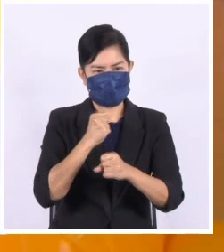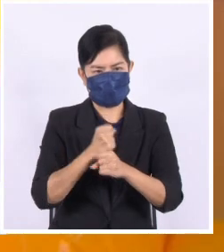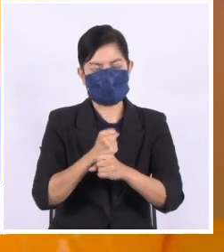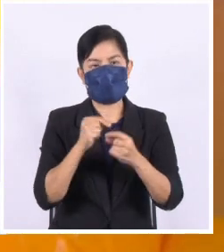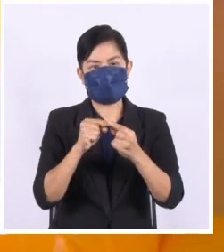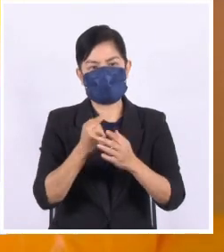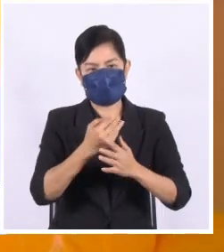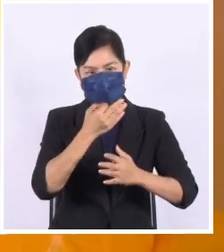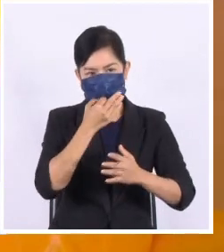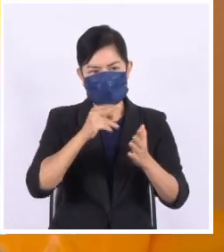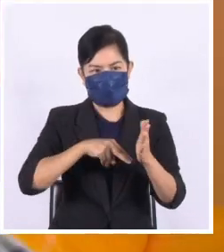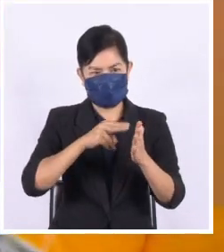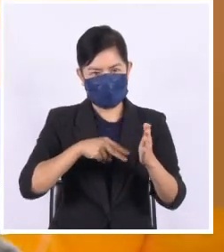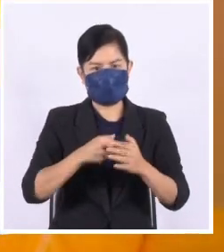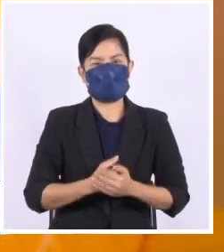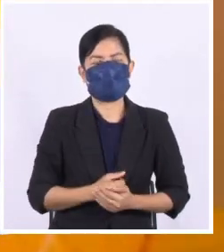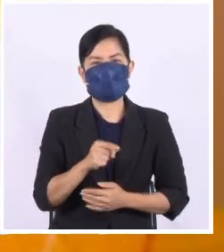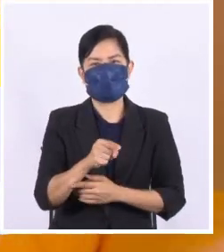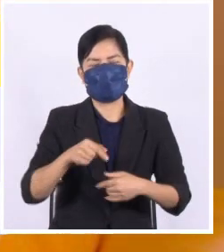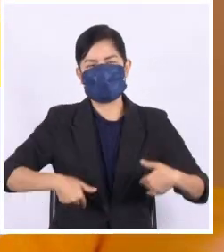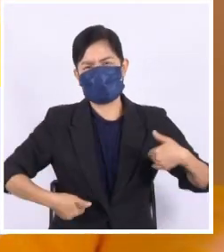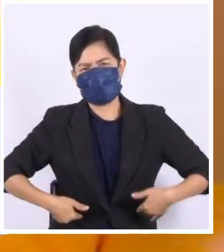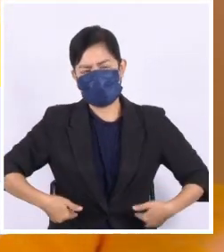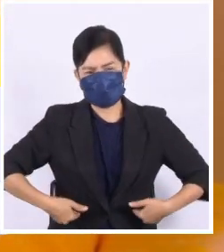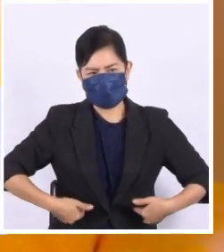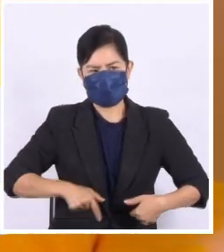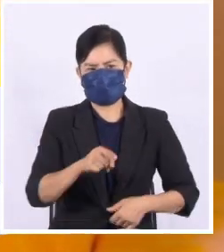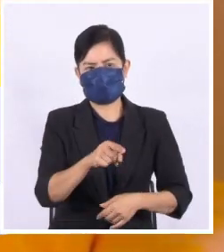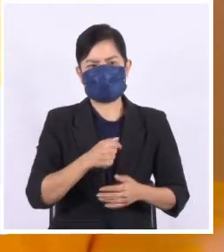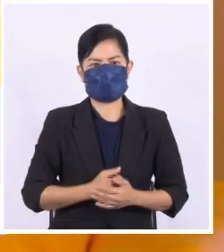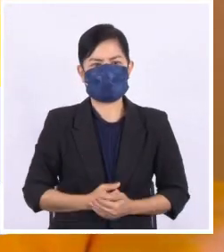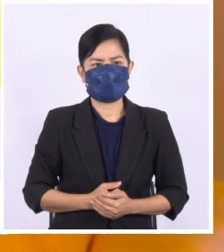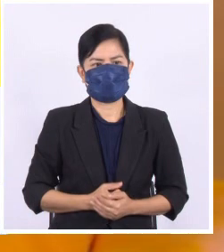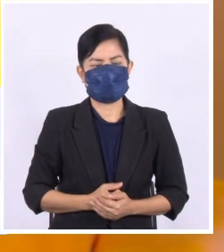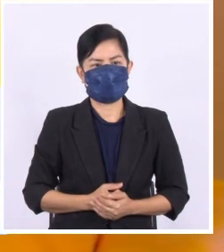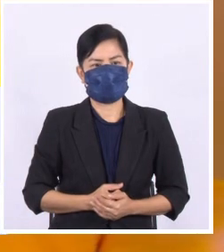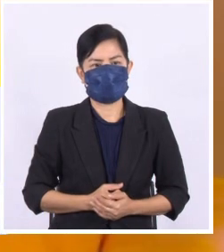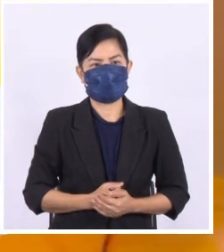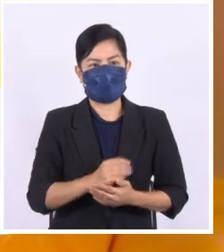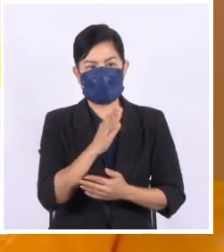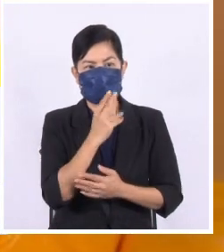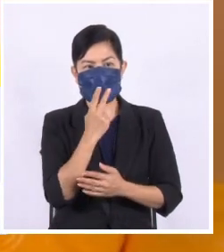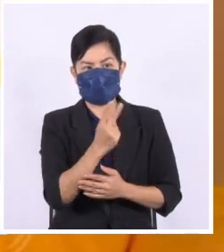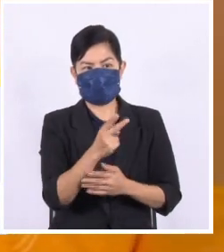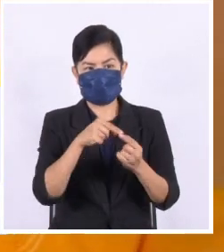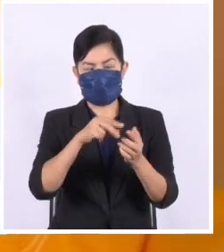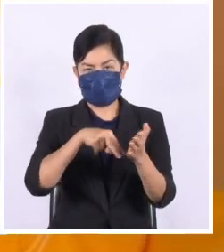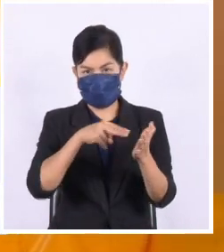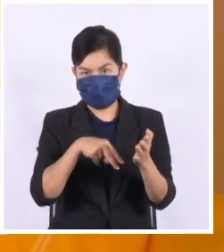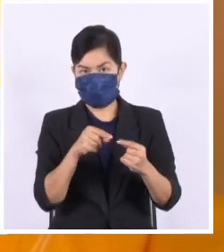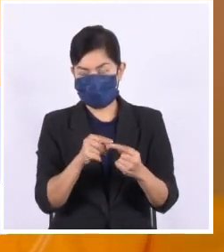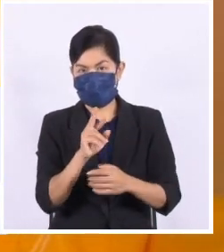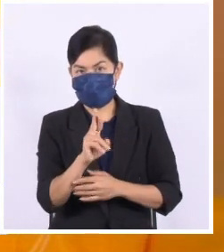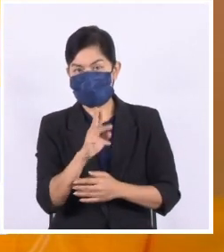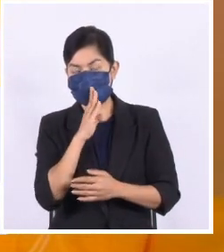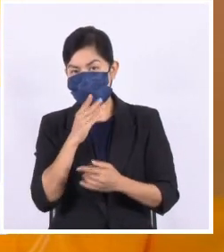ววิ่งจับนะไม่ใช่วิ่ง จะช่วยเมียนะ บางทีคนเรานั่นวิ่งไม่รู้ตามาตาเรือนี่รถชนตายนะรถหลายด้ว